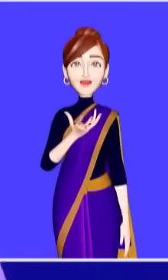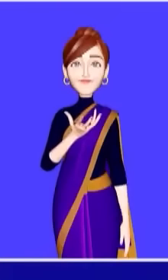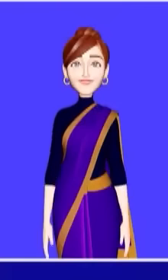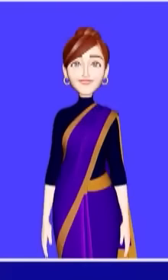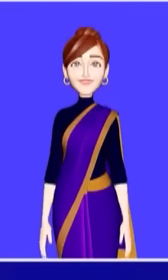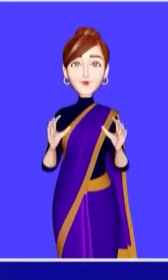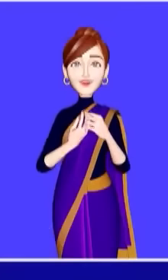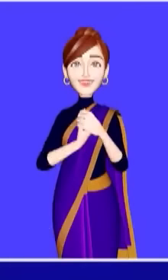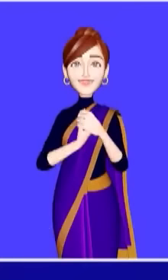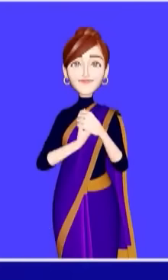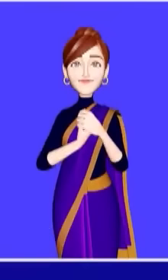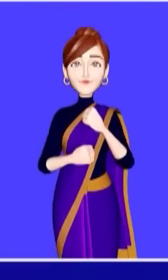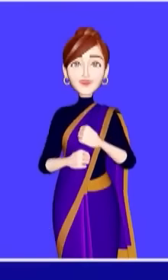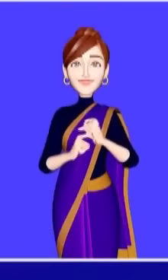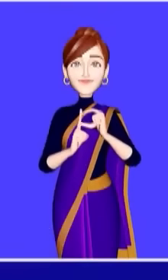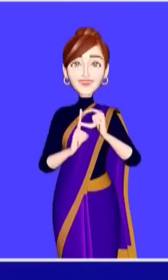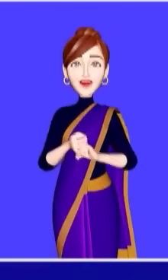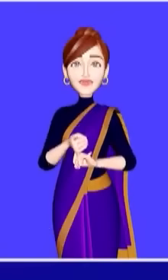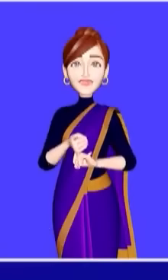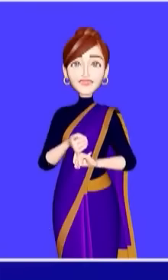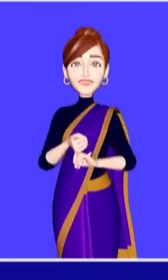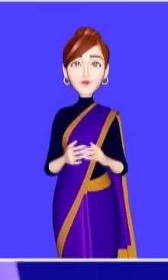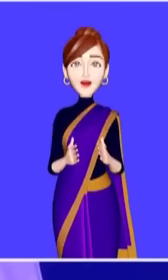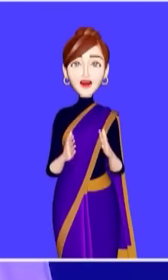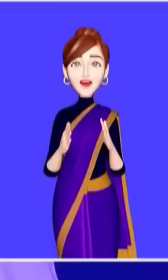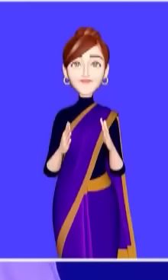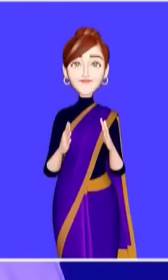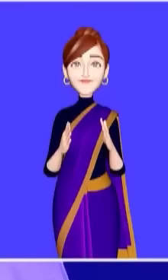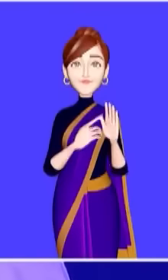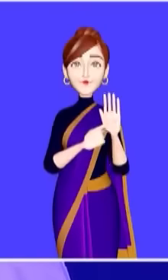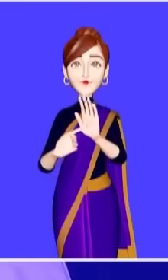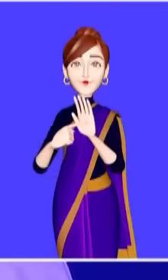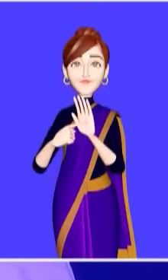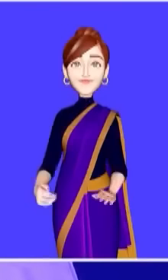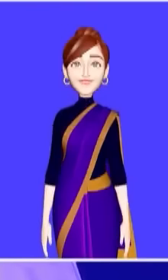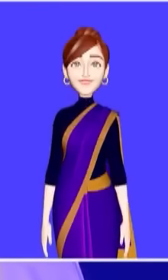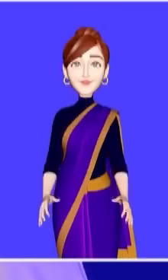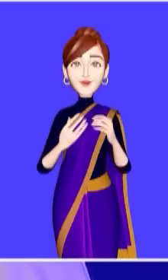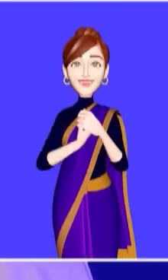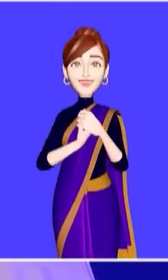यानी जिसका डेटा उसका अधिकार।